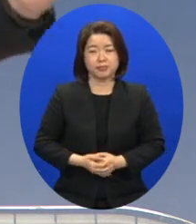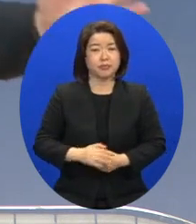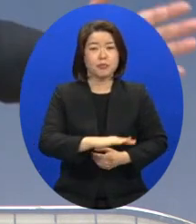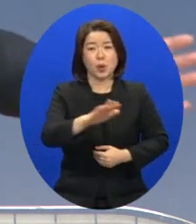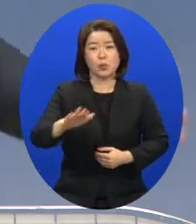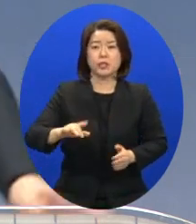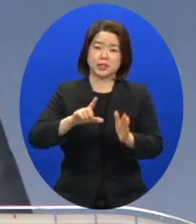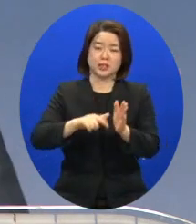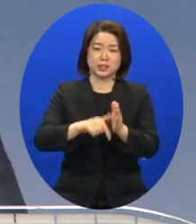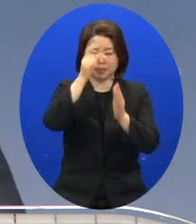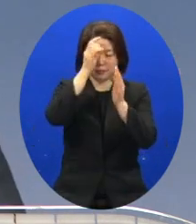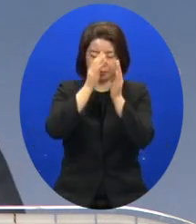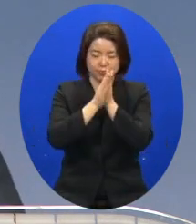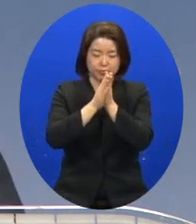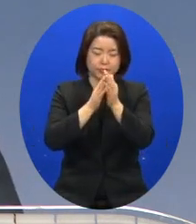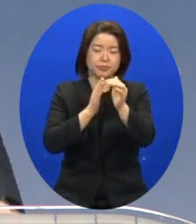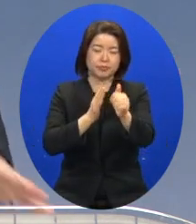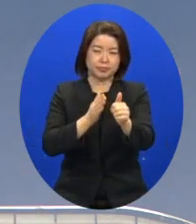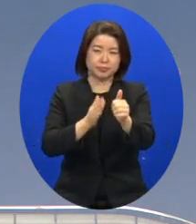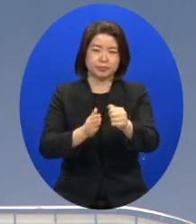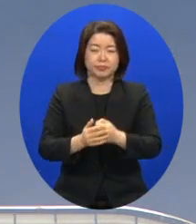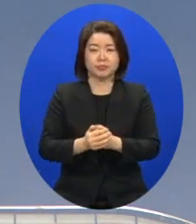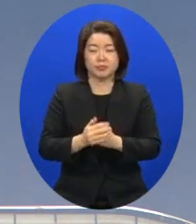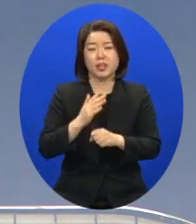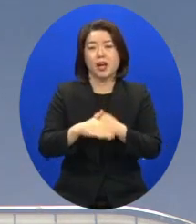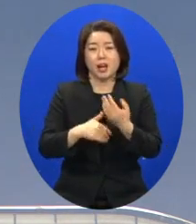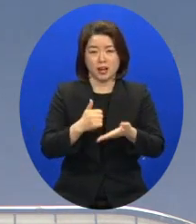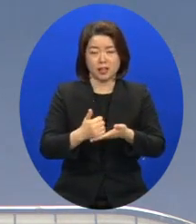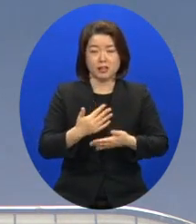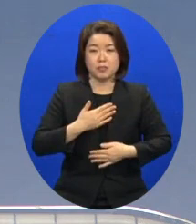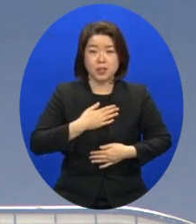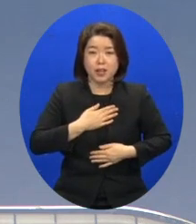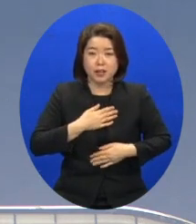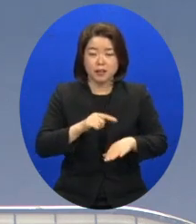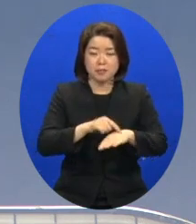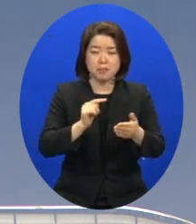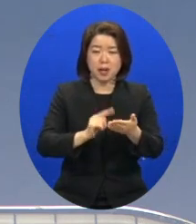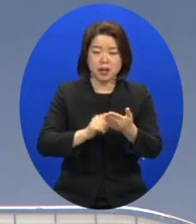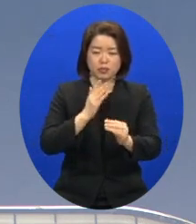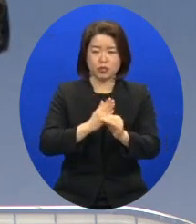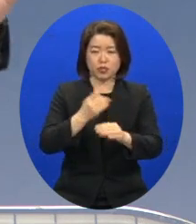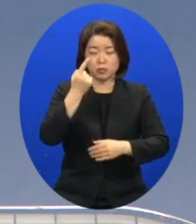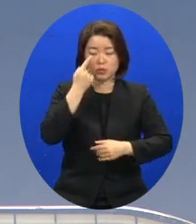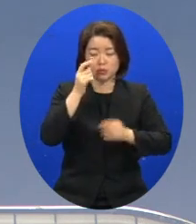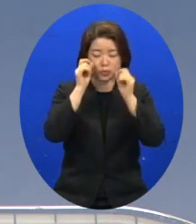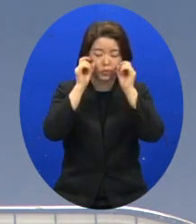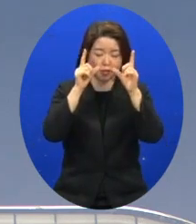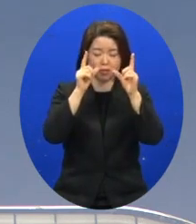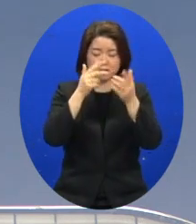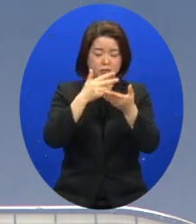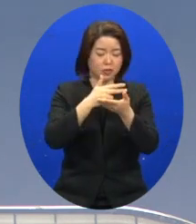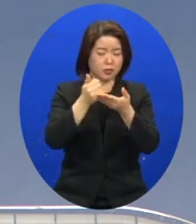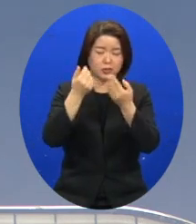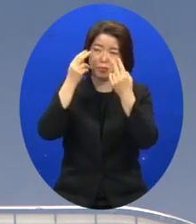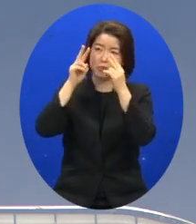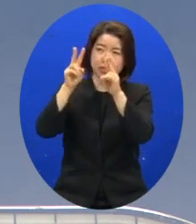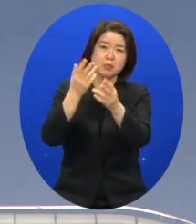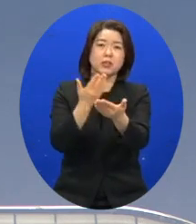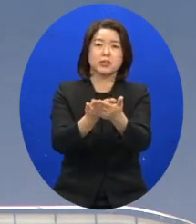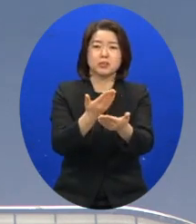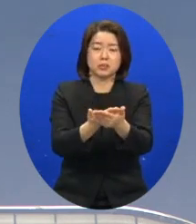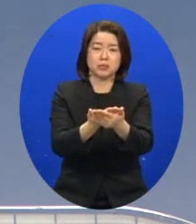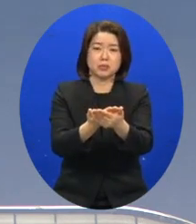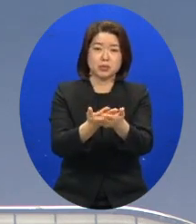우리 시간 기도 하십시다 하나님 제 마음의 중심에 눈을 열어 추렴을 바라보게 해 주십시오